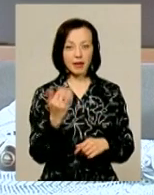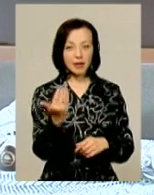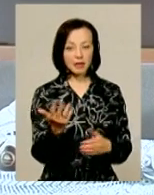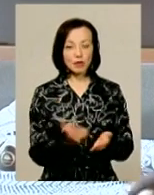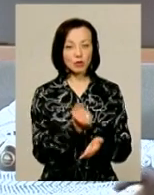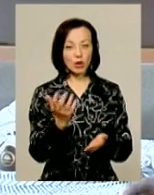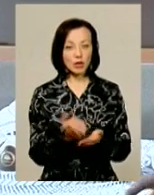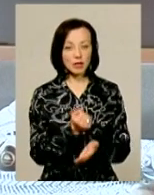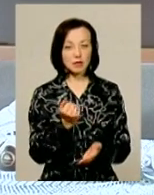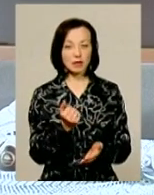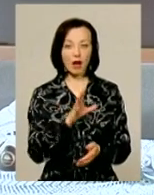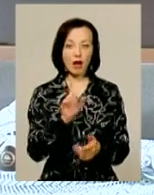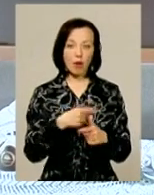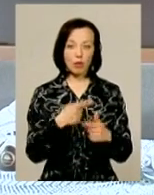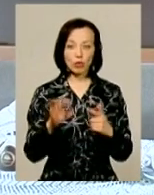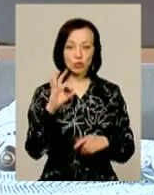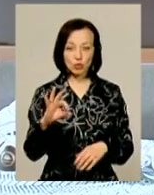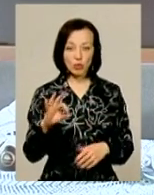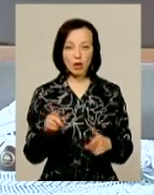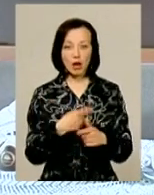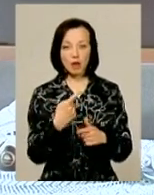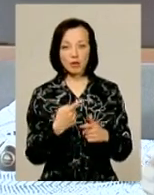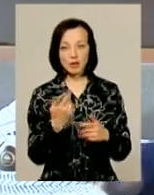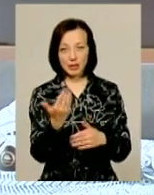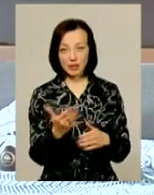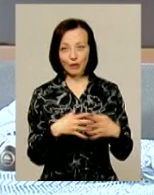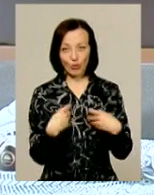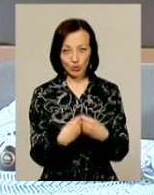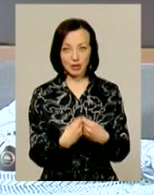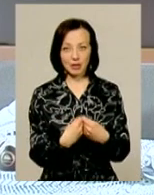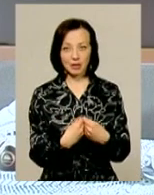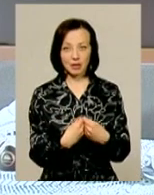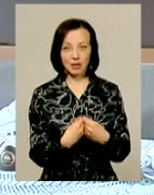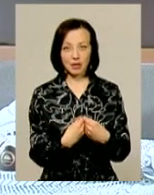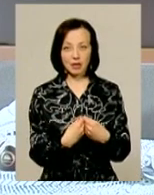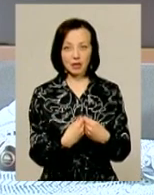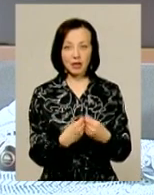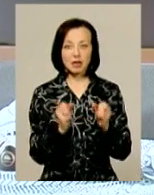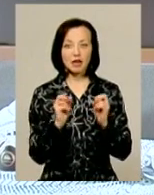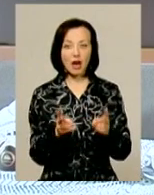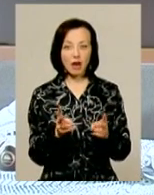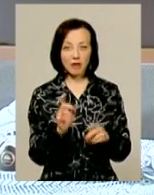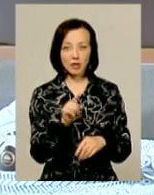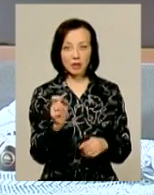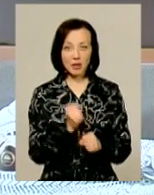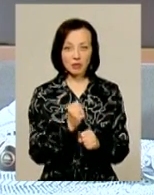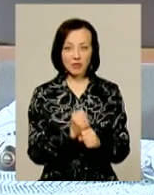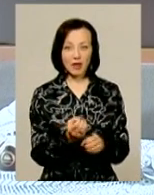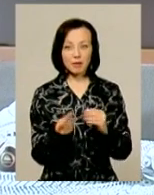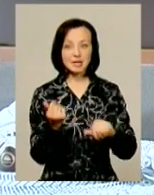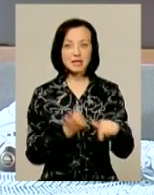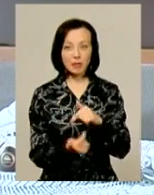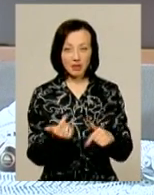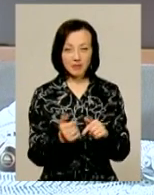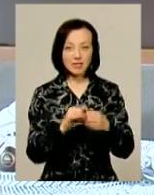дохід становив або 0 гривень. Це дохід їхній і їхніх родин. Тобто, як вони працювали приватними